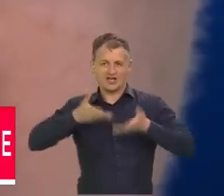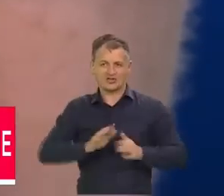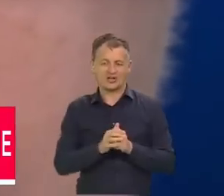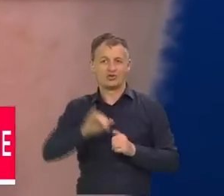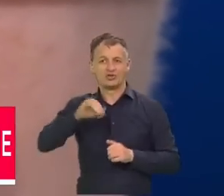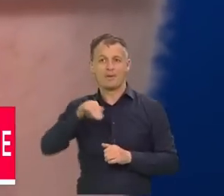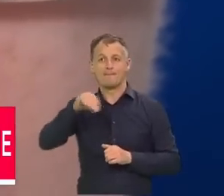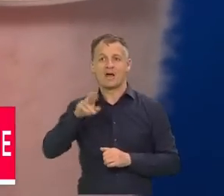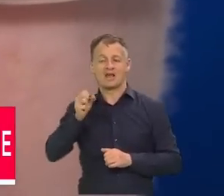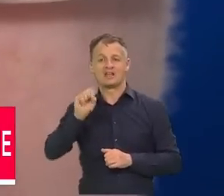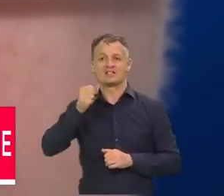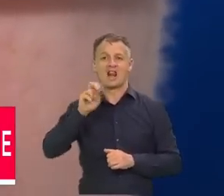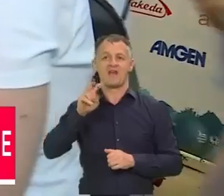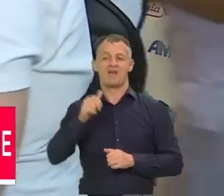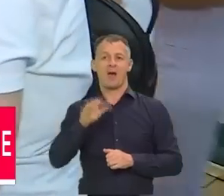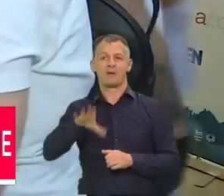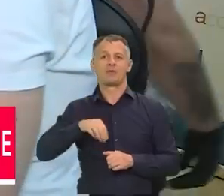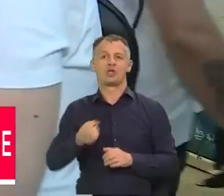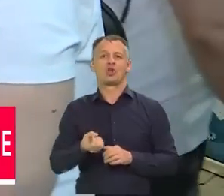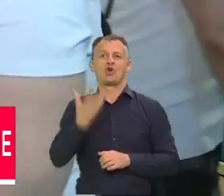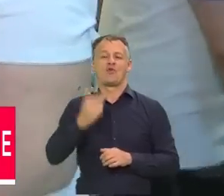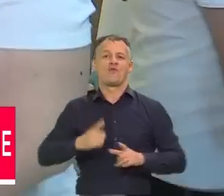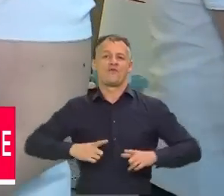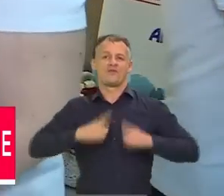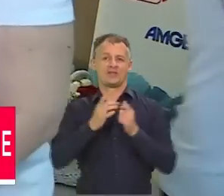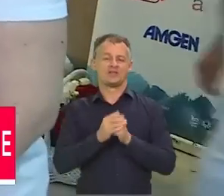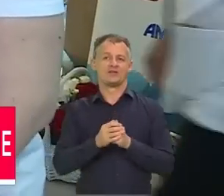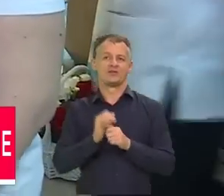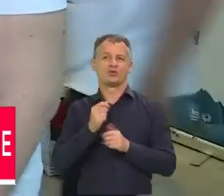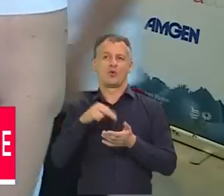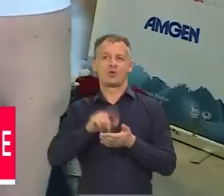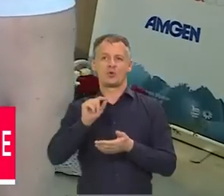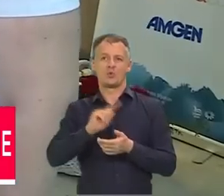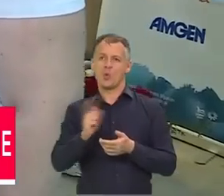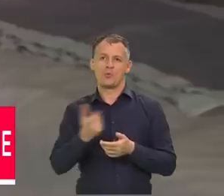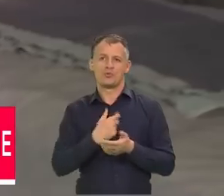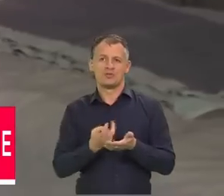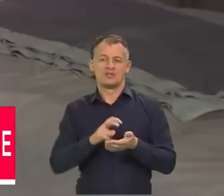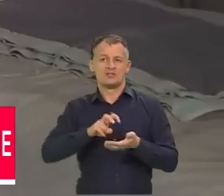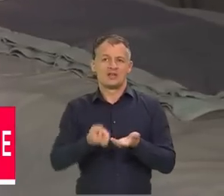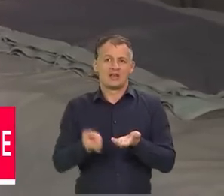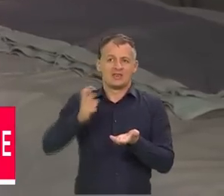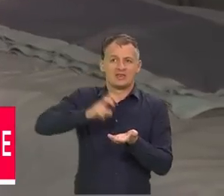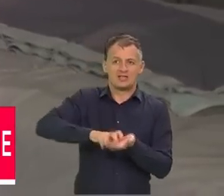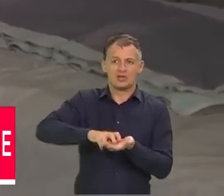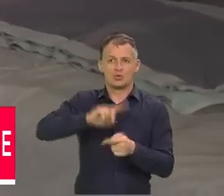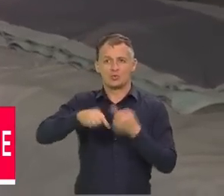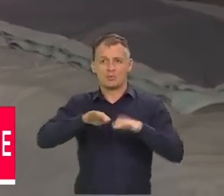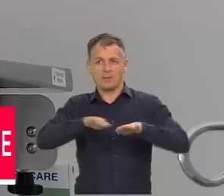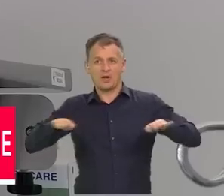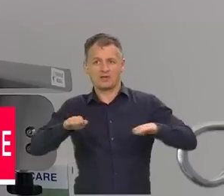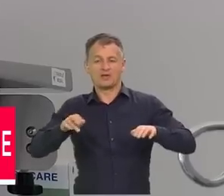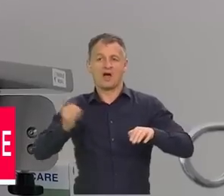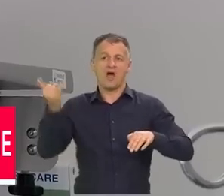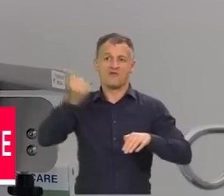Mariana Slave a primit o nouă șansă datorită transplantului. În 2020, după ce nu s-a mai putut ridica din pat, a ajuns la spital, unde a fost diagnosticată